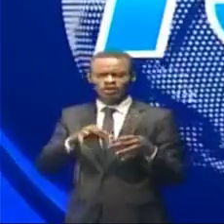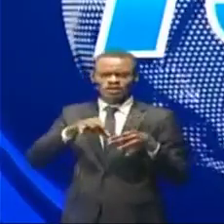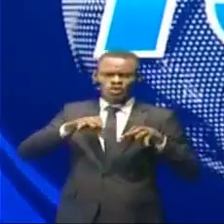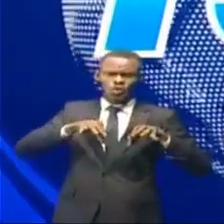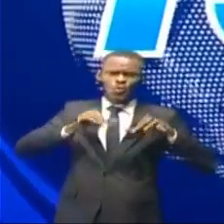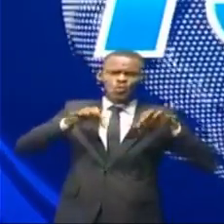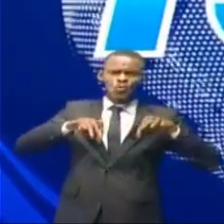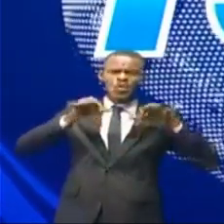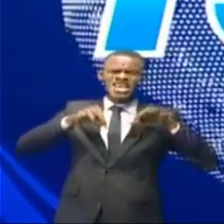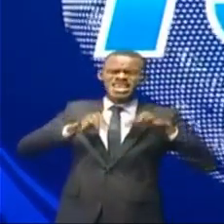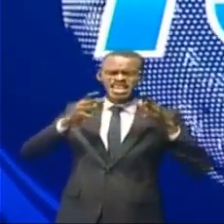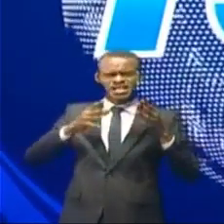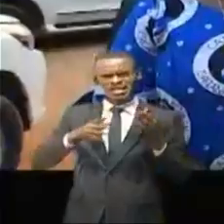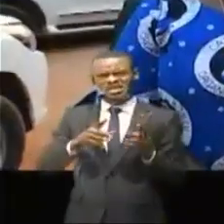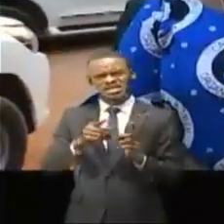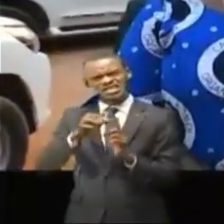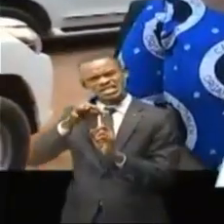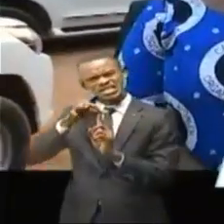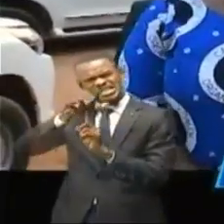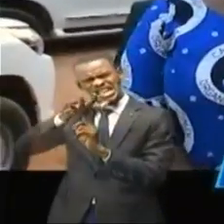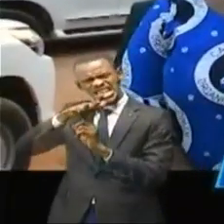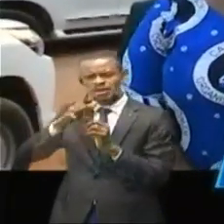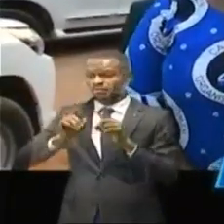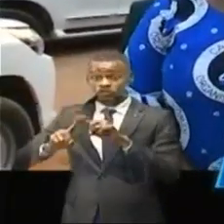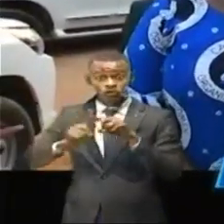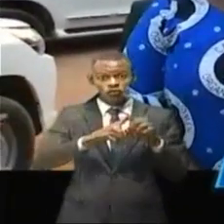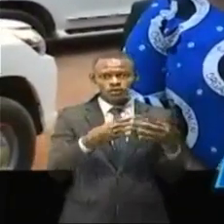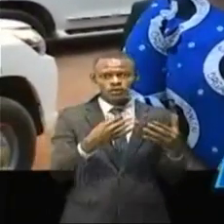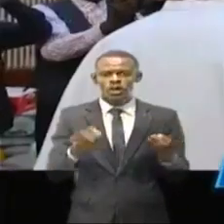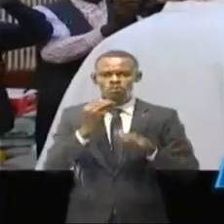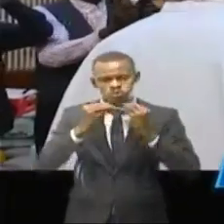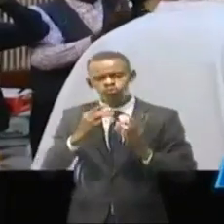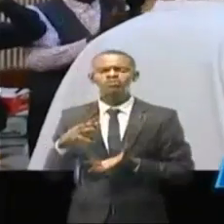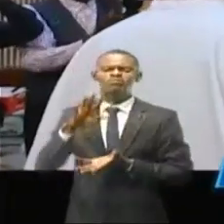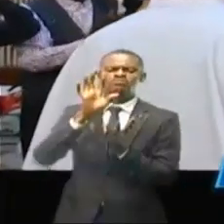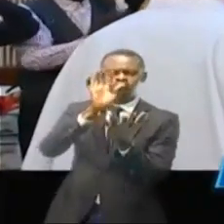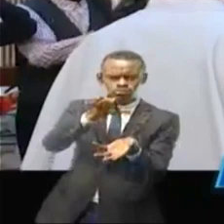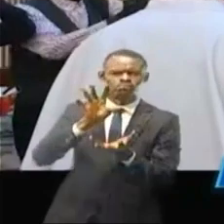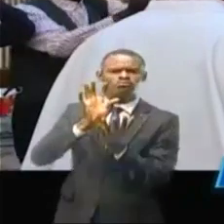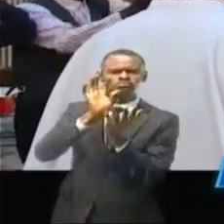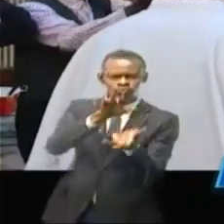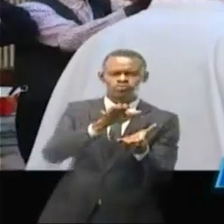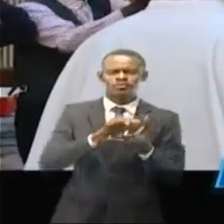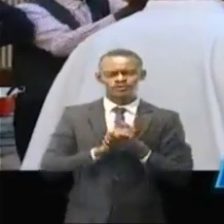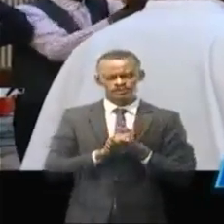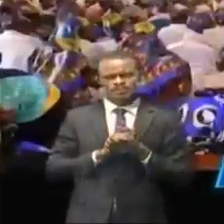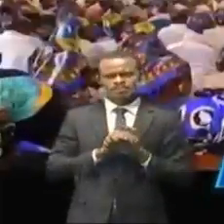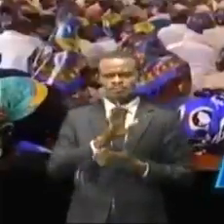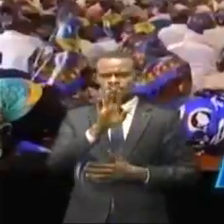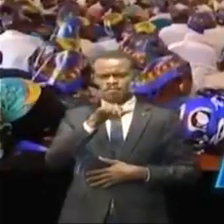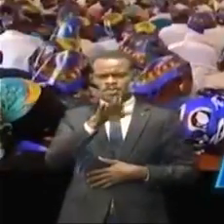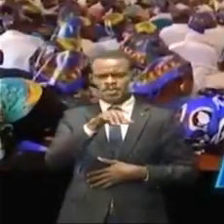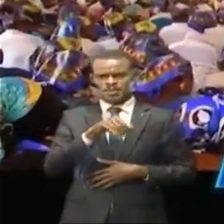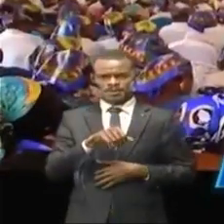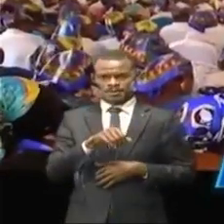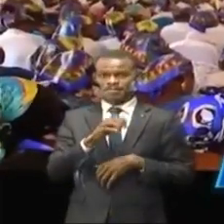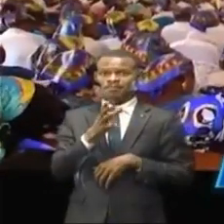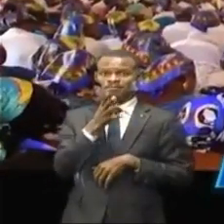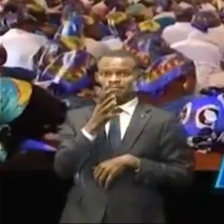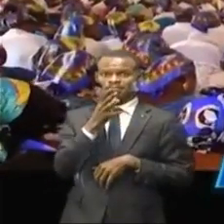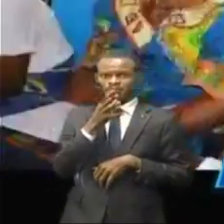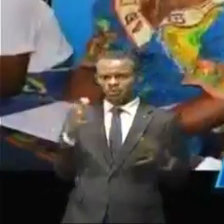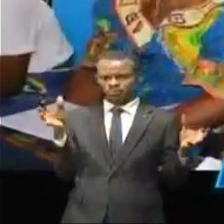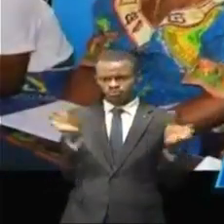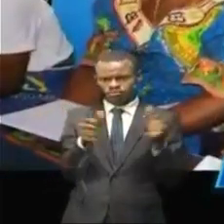offerts à ses femmes. Elle n'a pas digéré de rester à l'écart face aux besoins vitaux qui se posent parmi les mamans